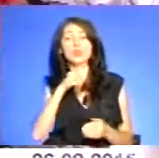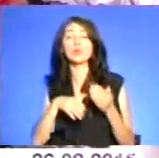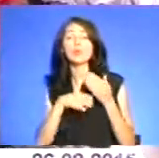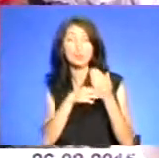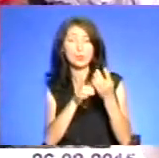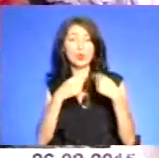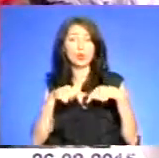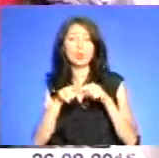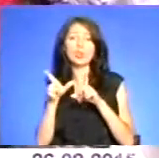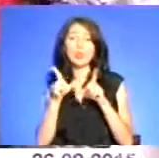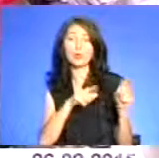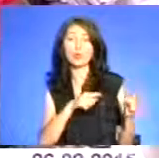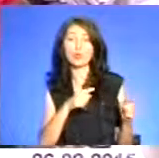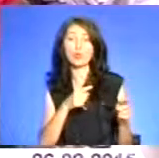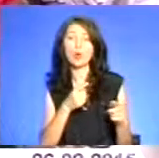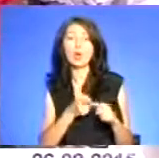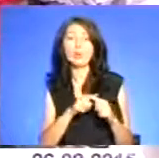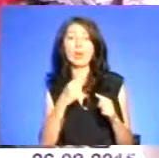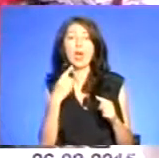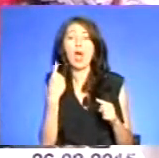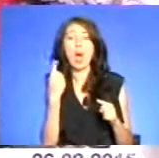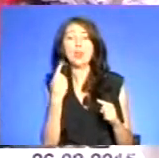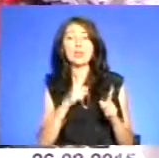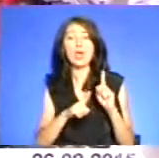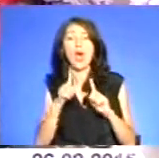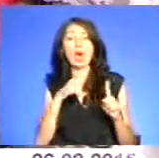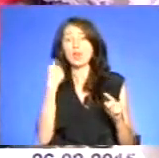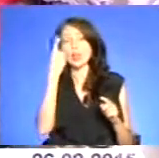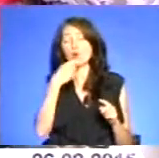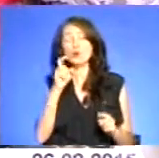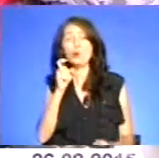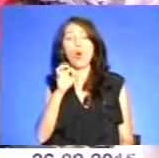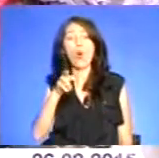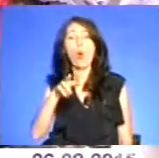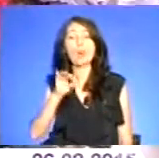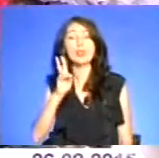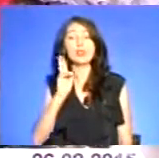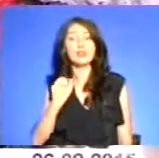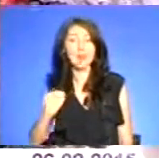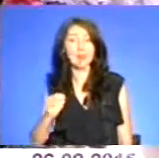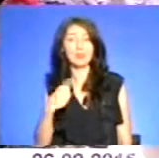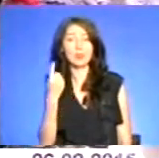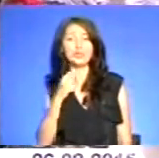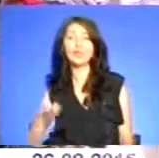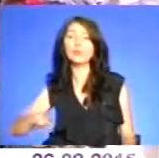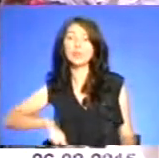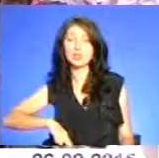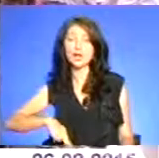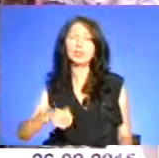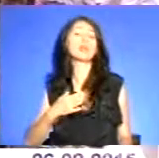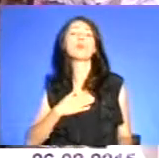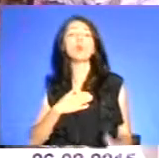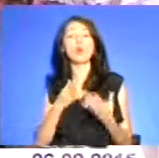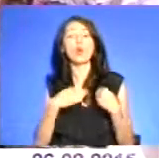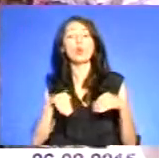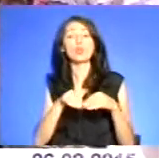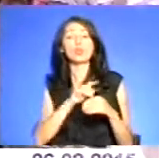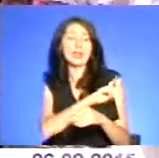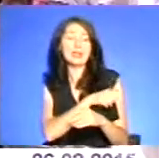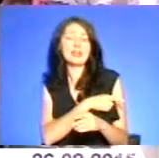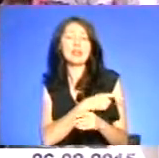Перш за все, це обласна рада в особі голови обласної ради Василя Хомінця, обласна адміністрація. Ми десь змобілізували ті сили всі